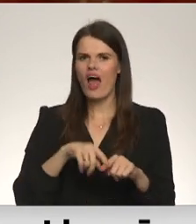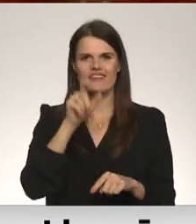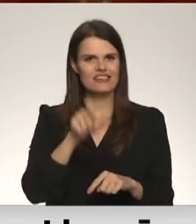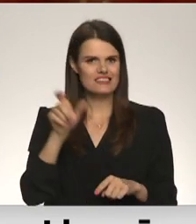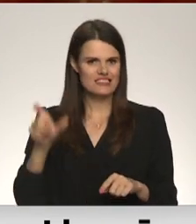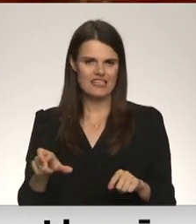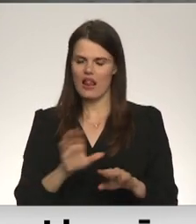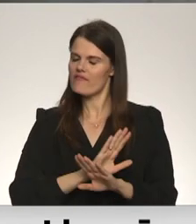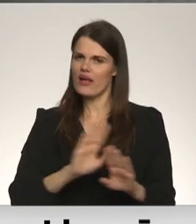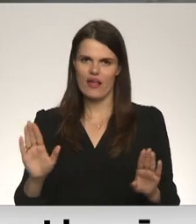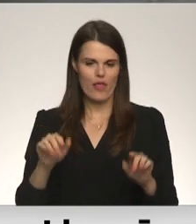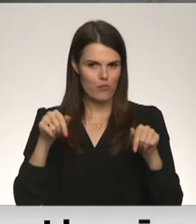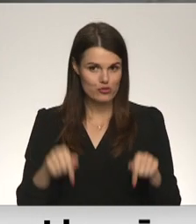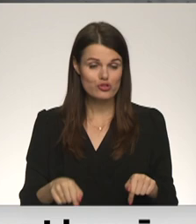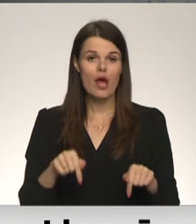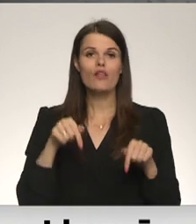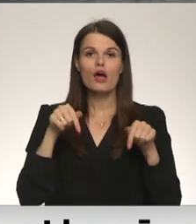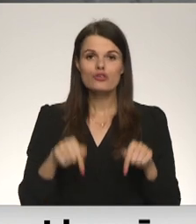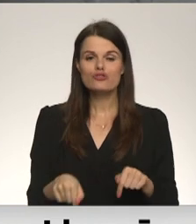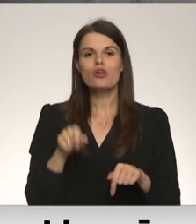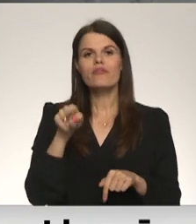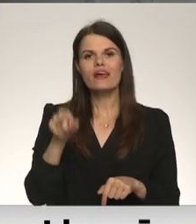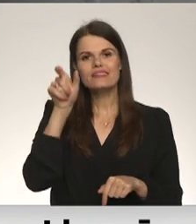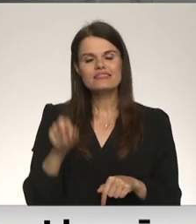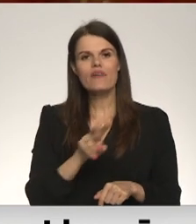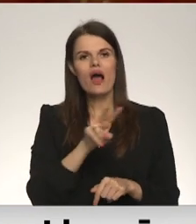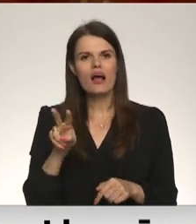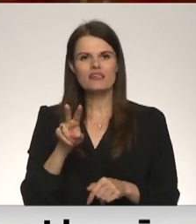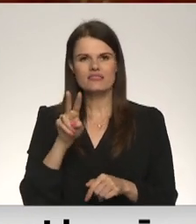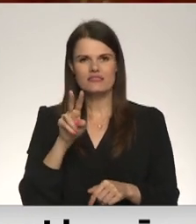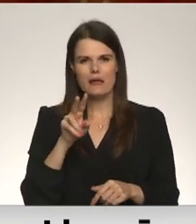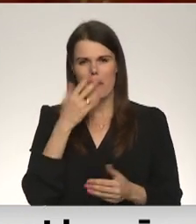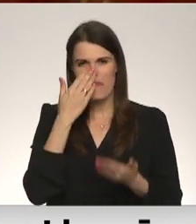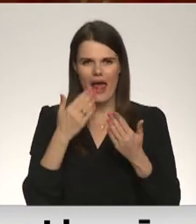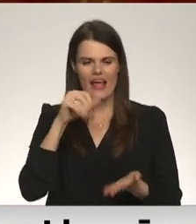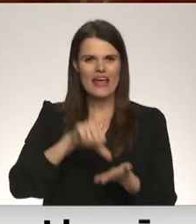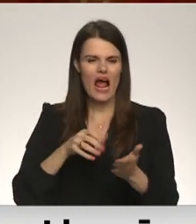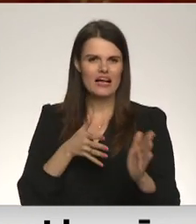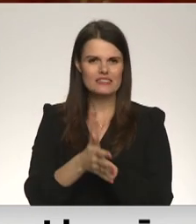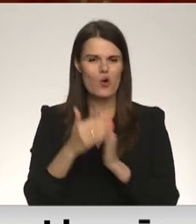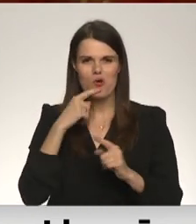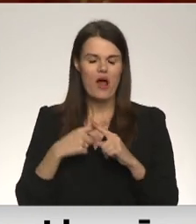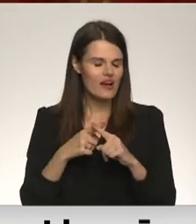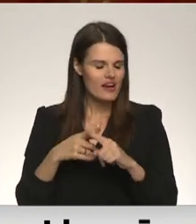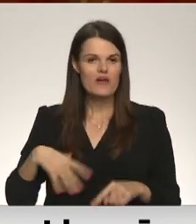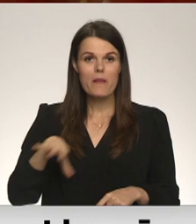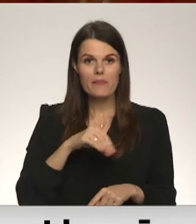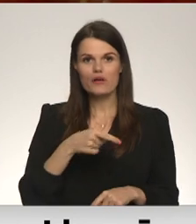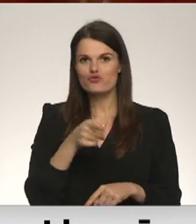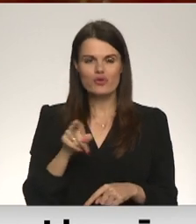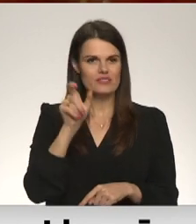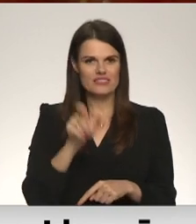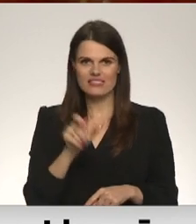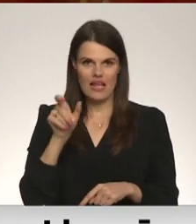centros netiek izmitināti. Tie cilvēki, kas brauca no Irākas un mēģināja no Baltkrievijas ienākt, mēs principā vairs